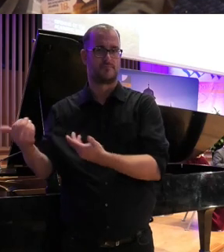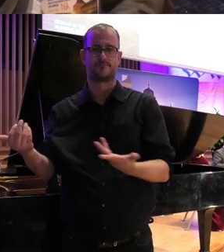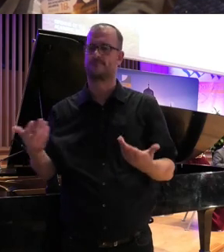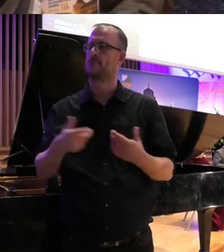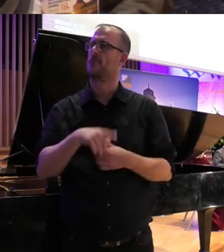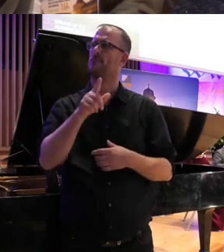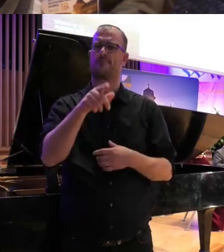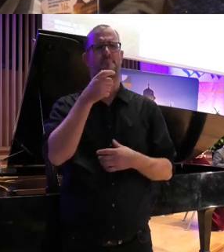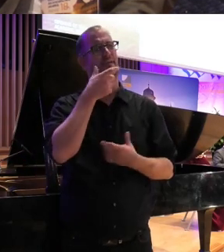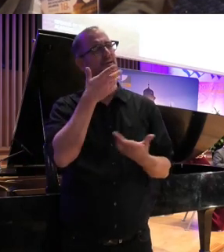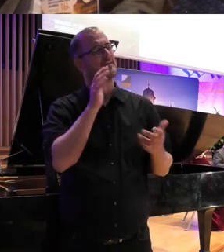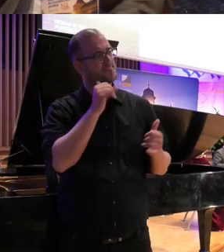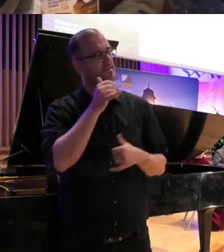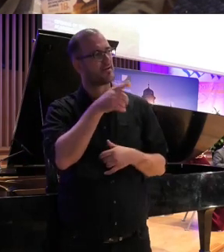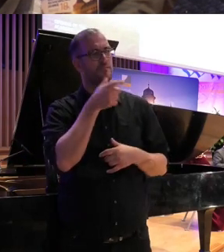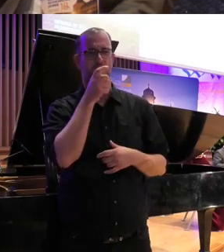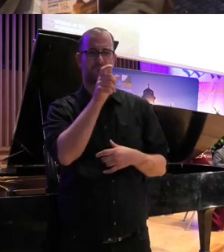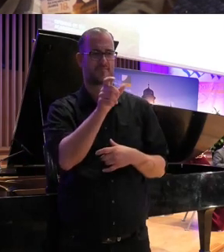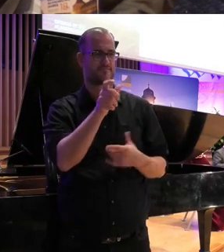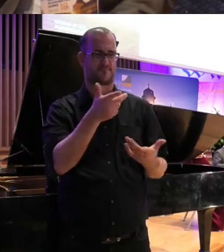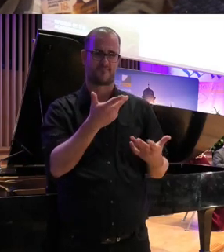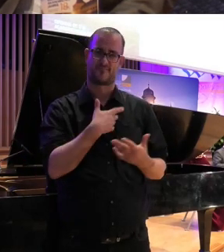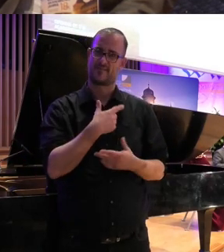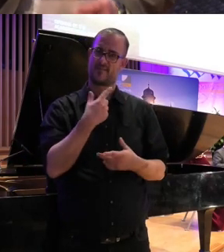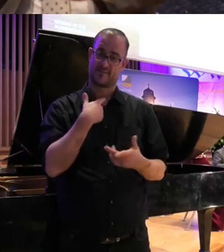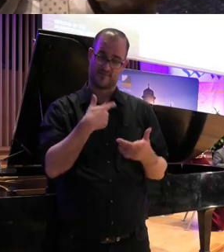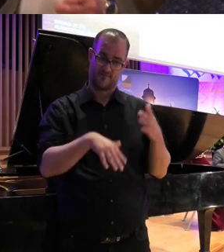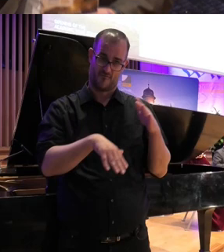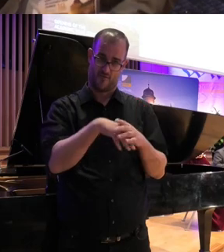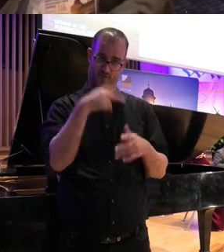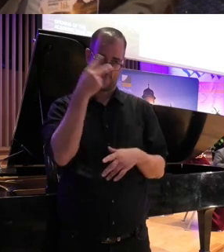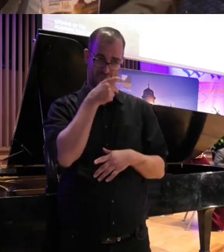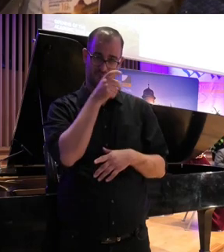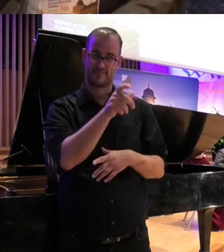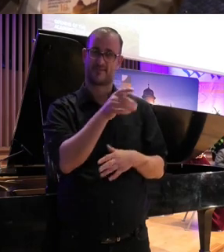Begriff, von dem ich nicht weiß, ob ich ihn wirklich total verstanden habe. Er taucht bei